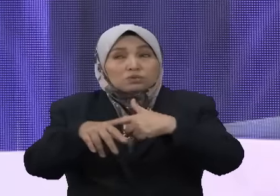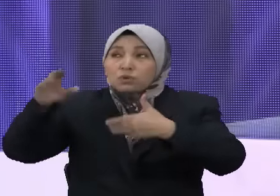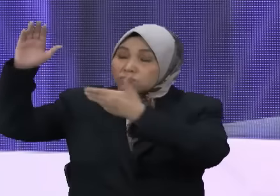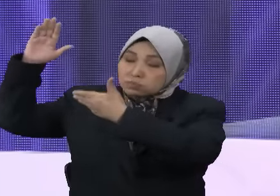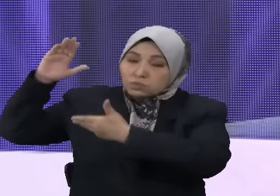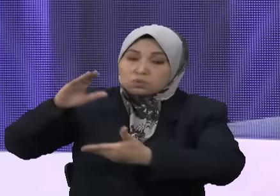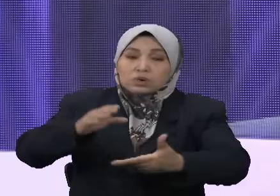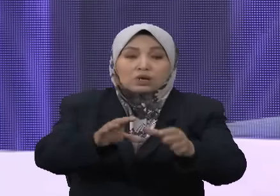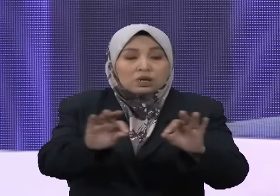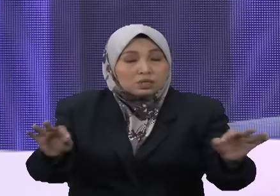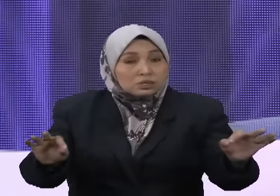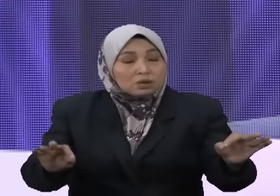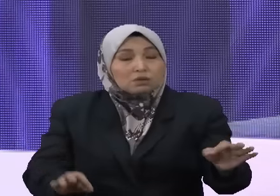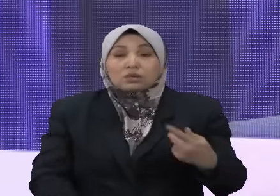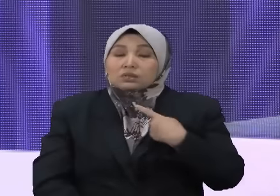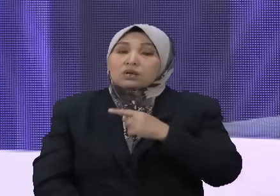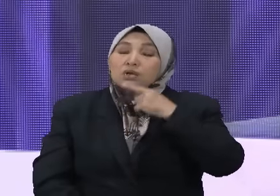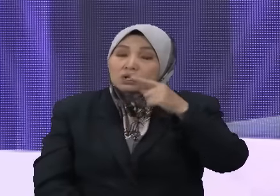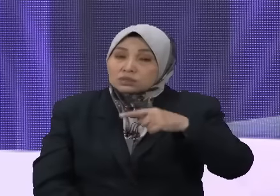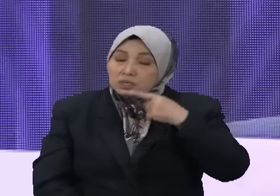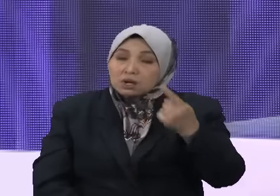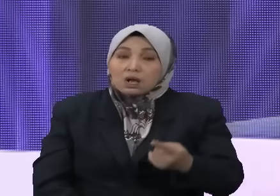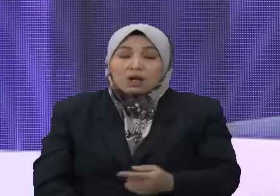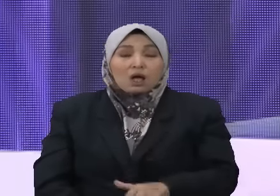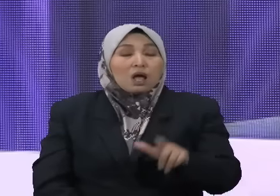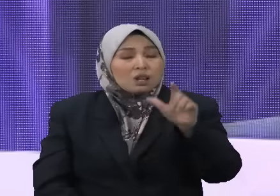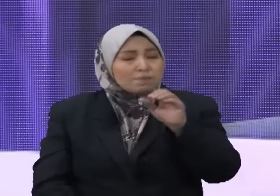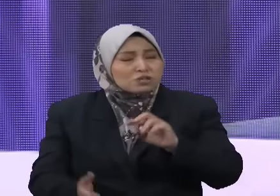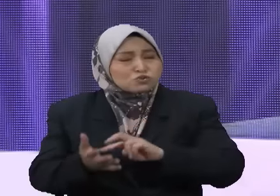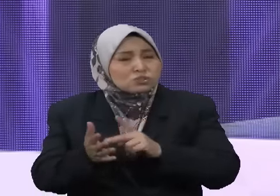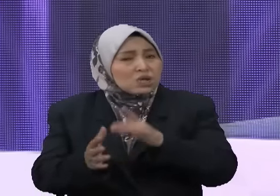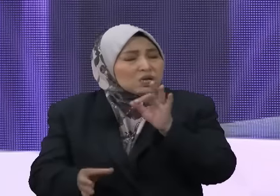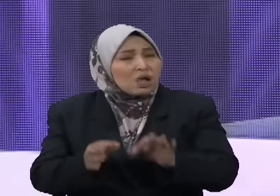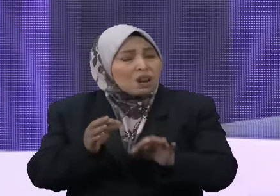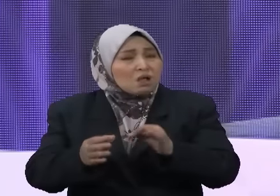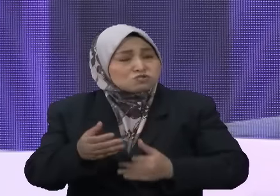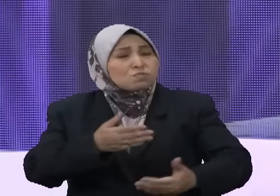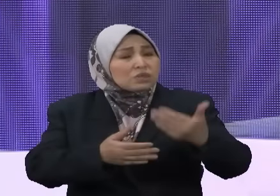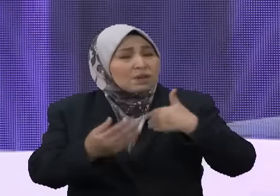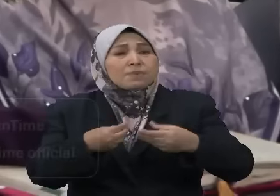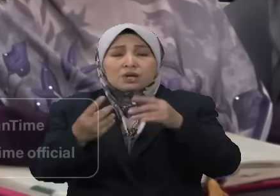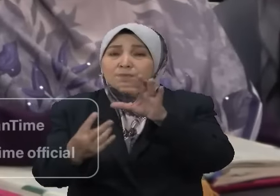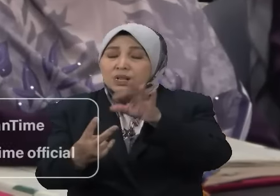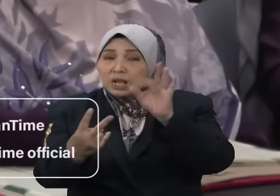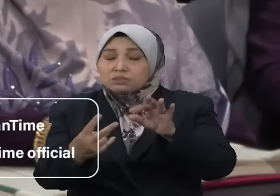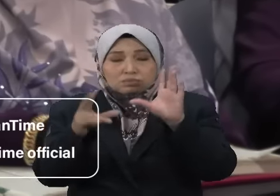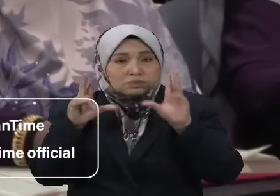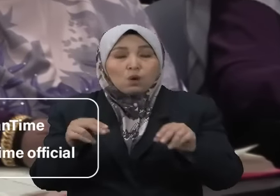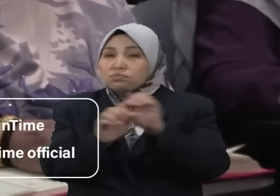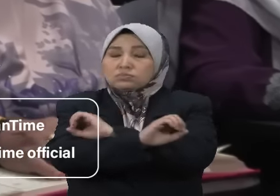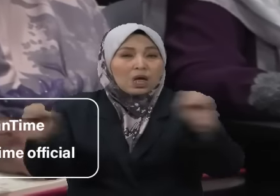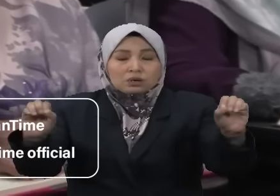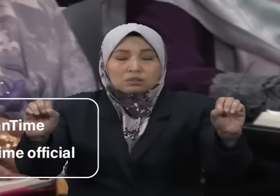ini jadi ayat ini kita kata al-fasil maksud dia Kalau sebelum ini kamu diberi pilihan sekarang habis tidak ada